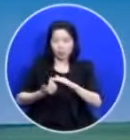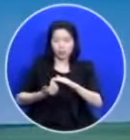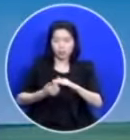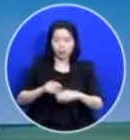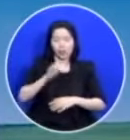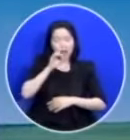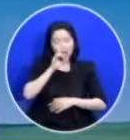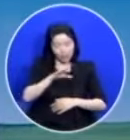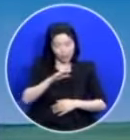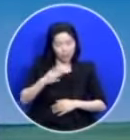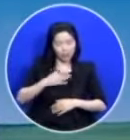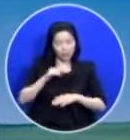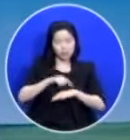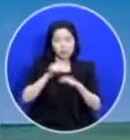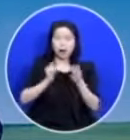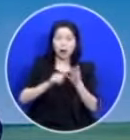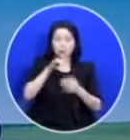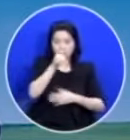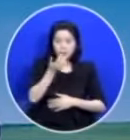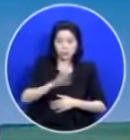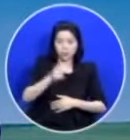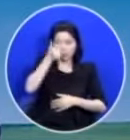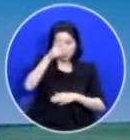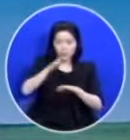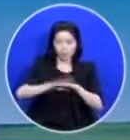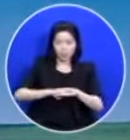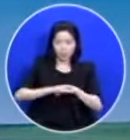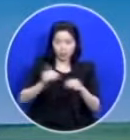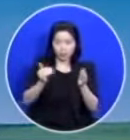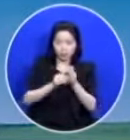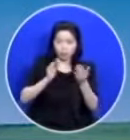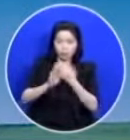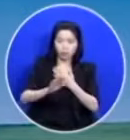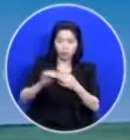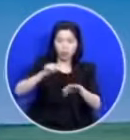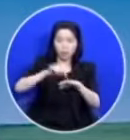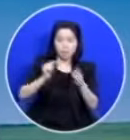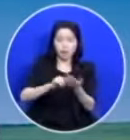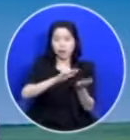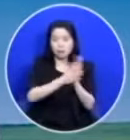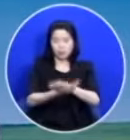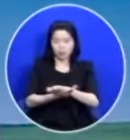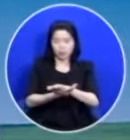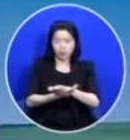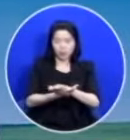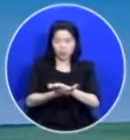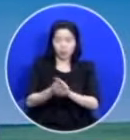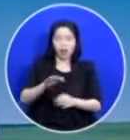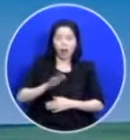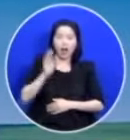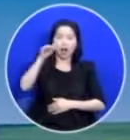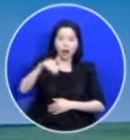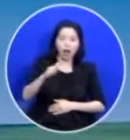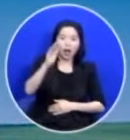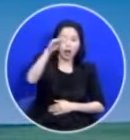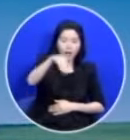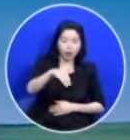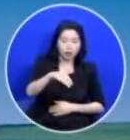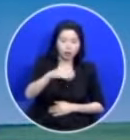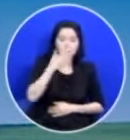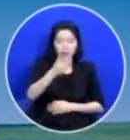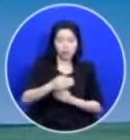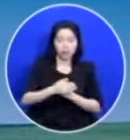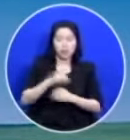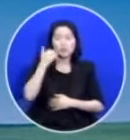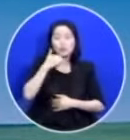먹고 왔는데 예배드리고 갈 때면 또 마음이 변해서 한 고비 한 고비를 넘어가게 하지 않습니까